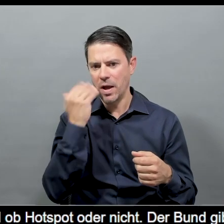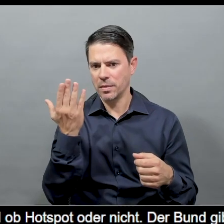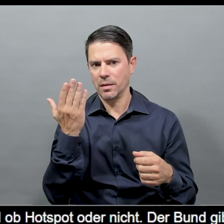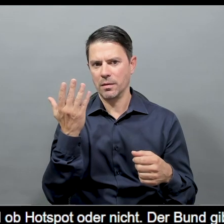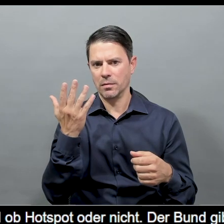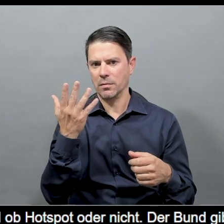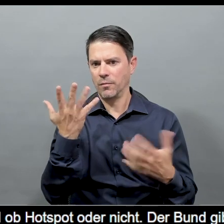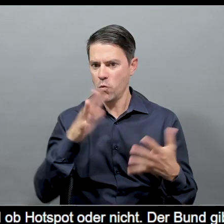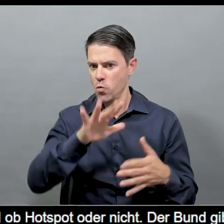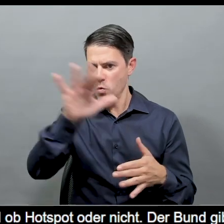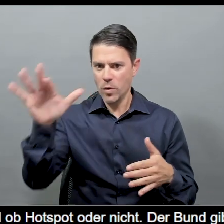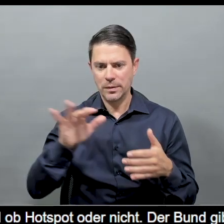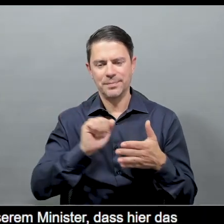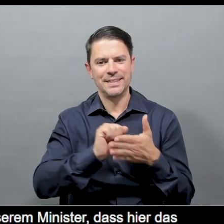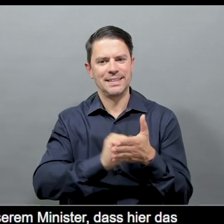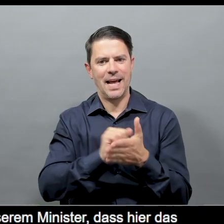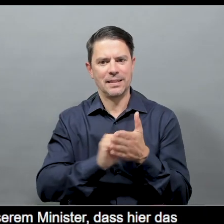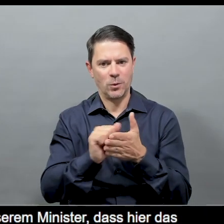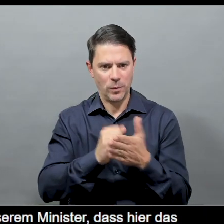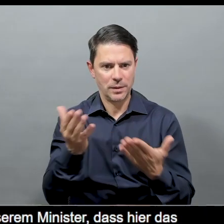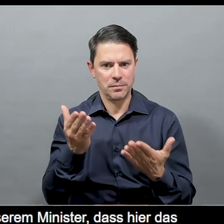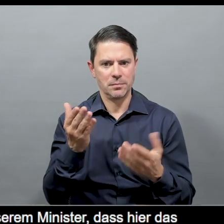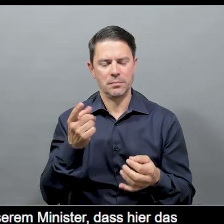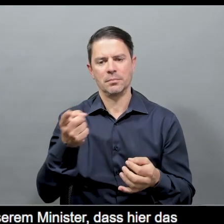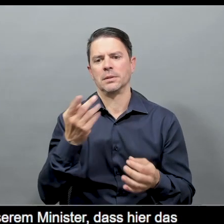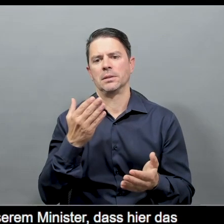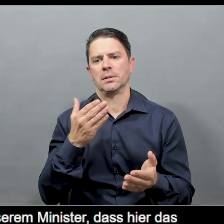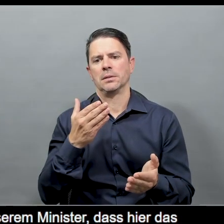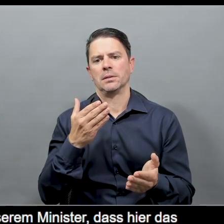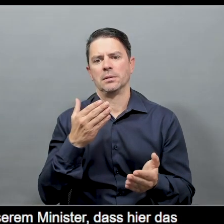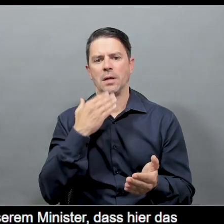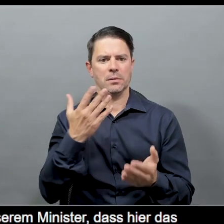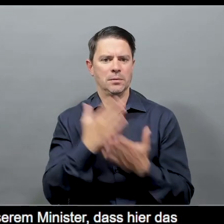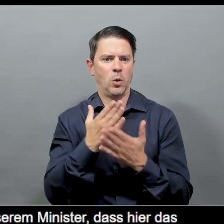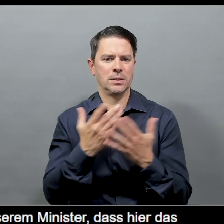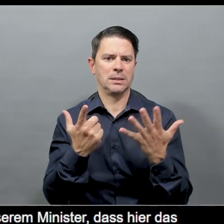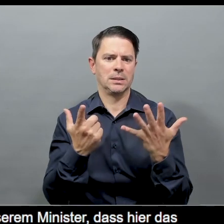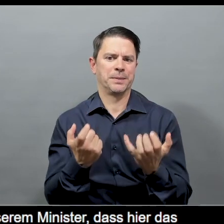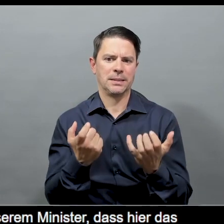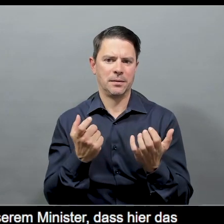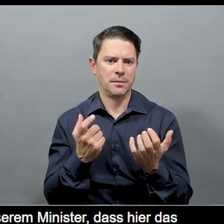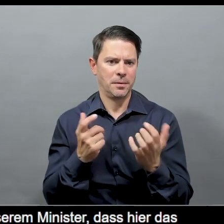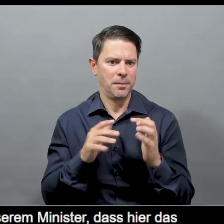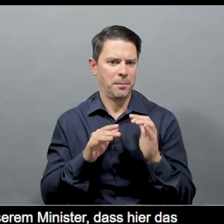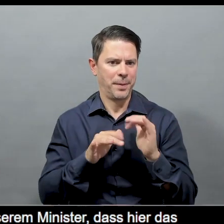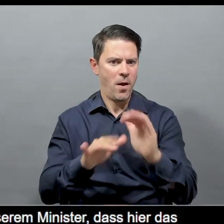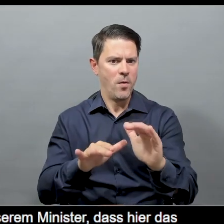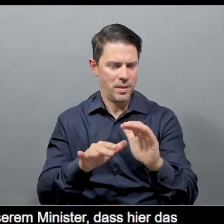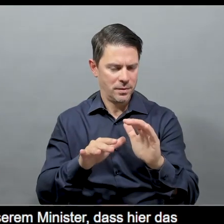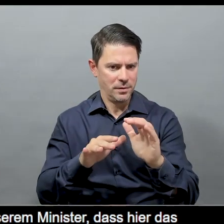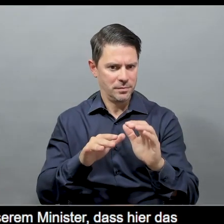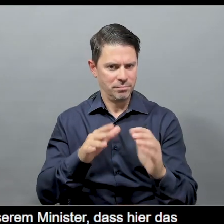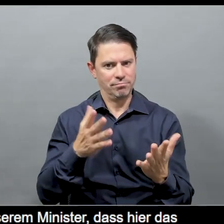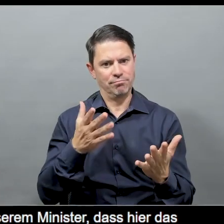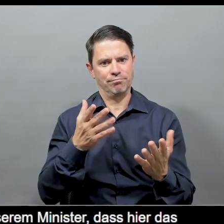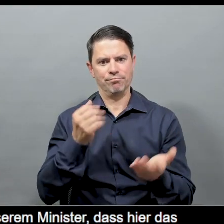hat ja bisher gut 24 Millionen gefordert. Jetzt reden Sie von 70 Millionen. Warum gibt es da jetzt so viel mehr Geld? Können Sie